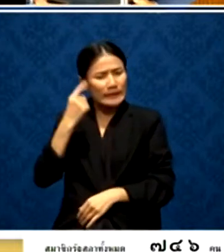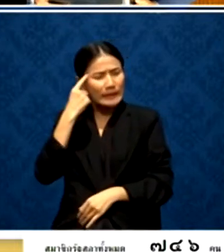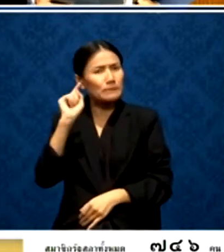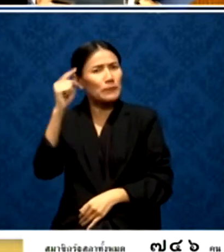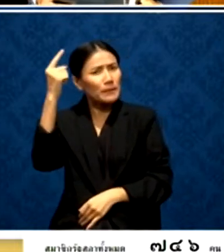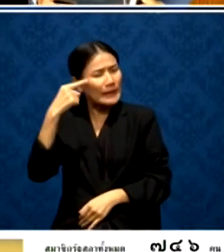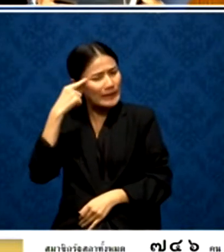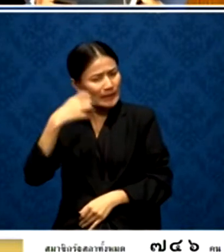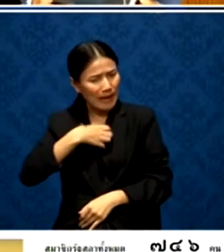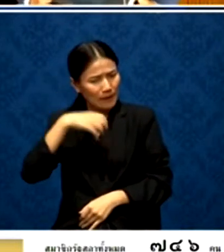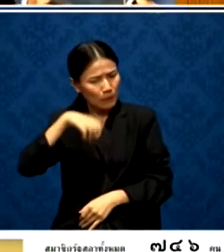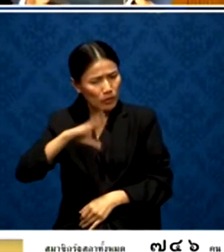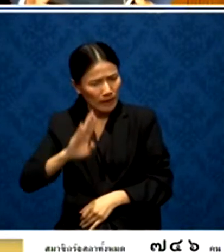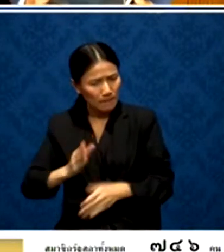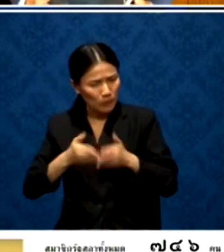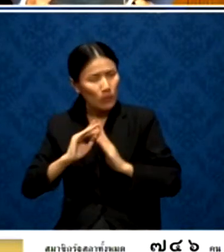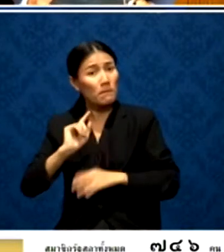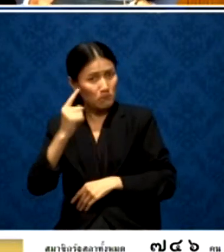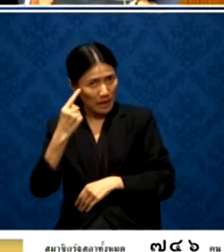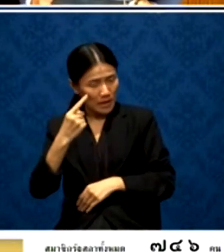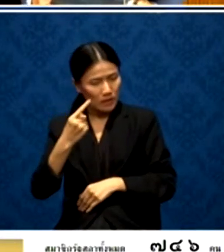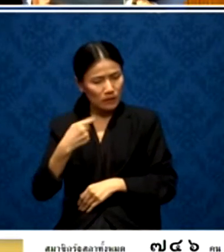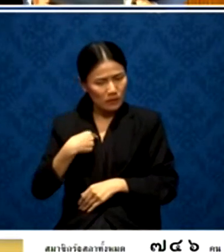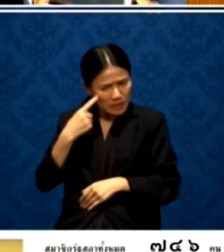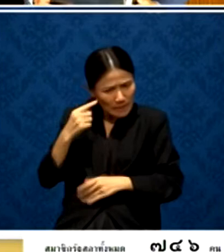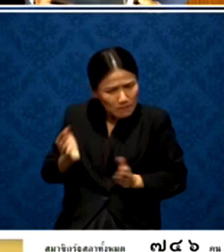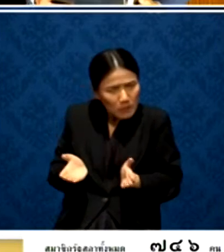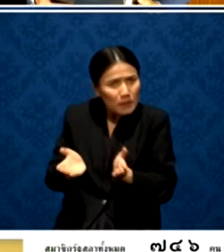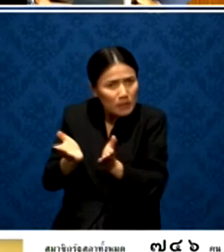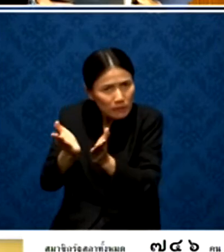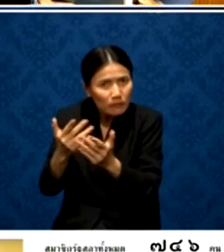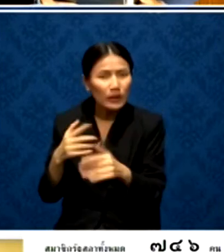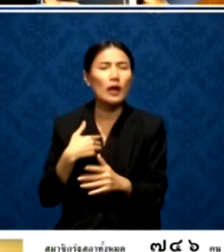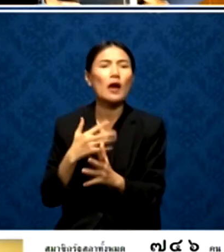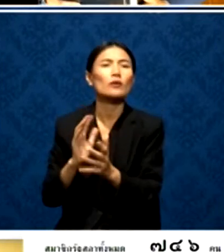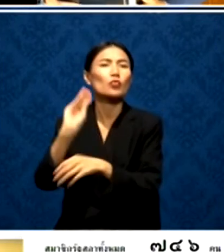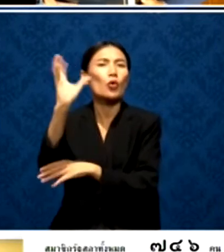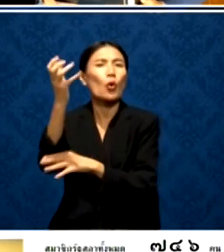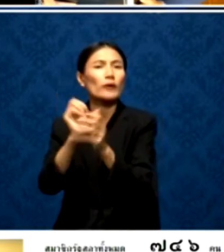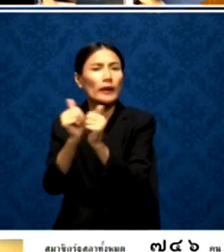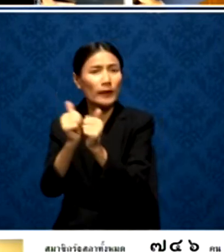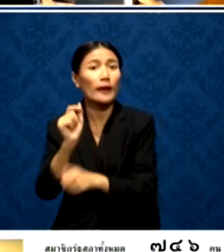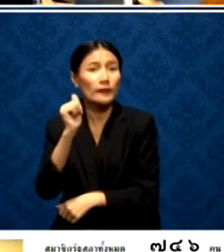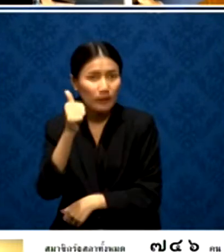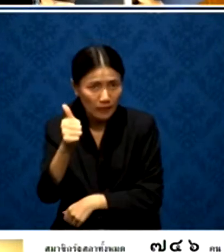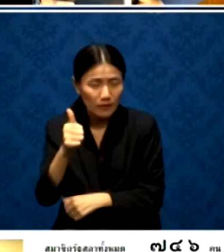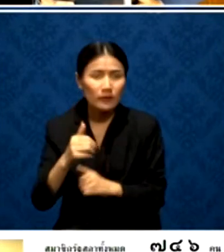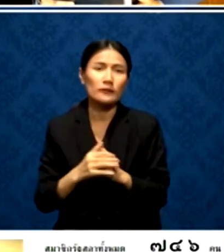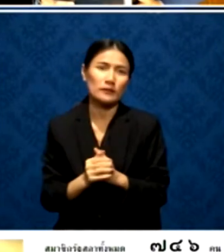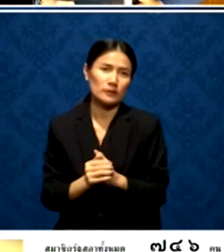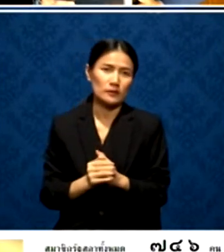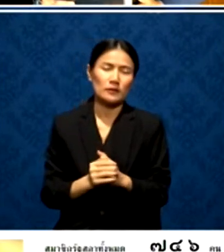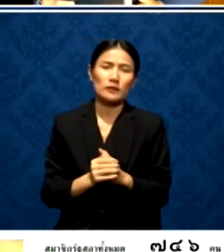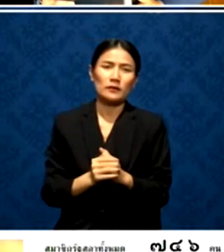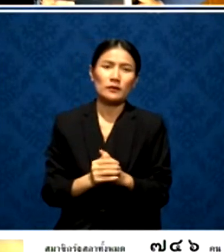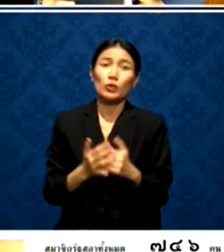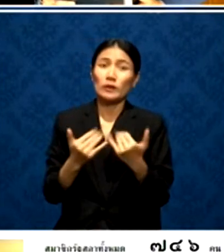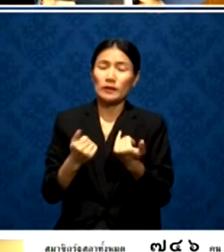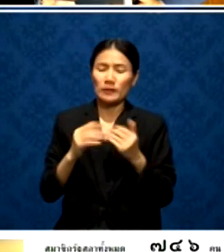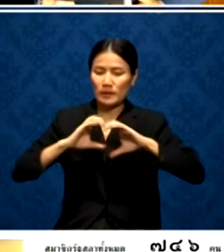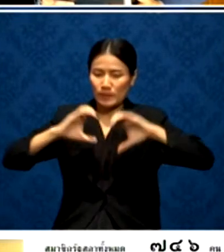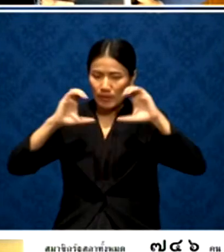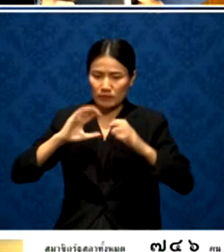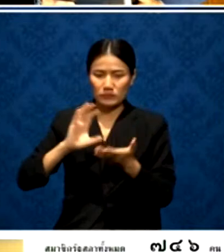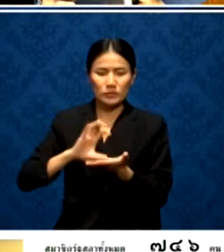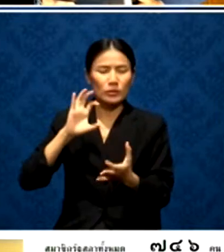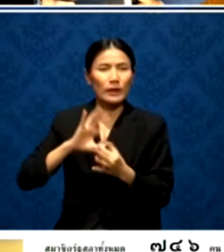งขันได้ในระดับโลกสร้างความแข็งแกร่งของธุรกิจใหม่และรัฐบาลจะสนับสนุนตลาดทุนเพื่อสร้าง